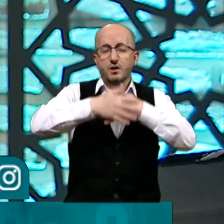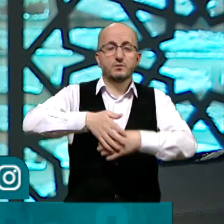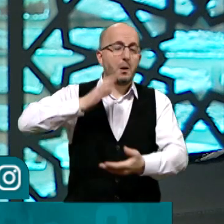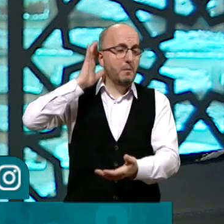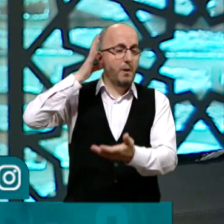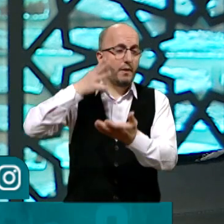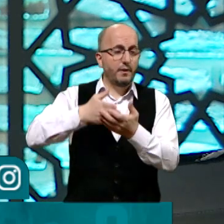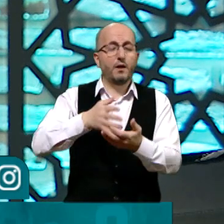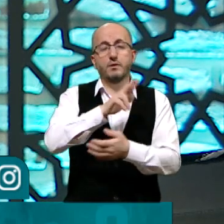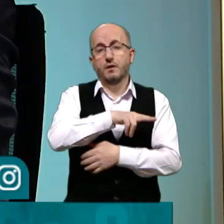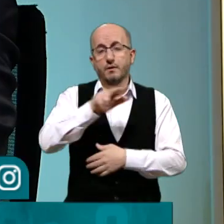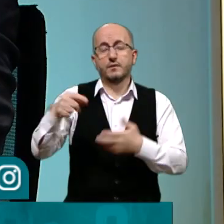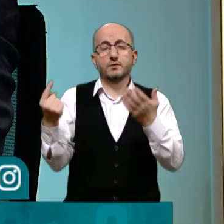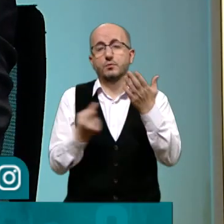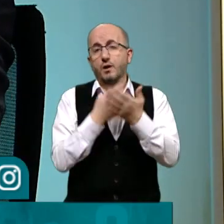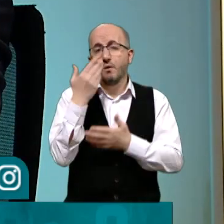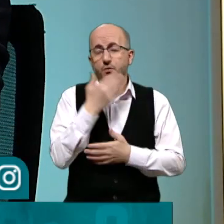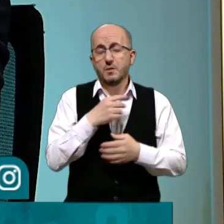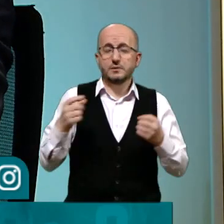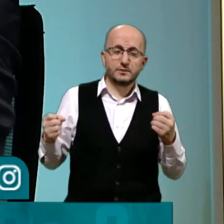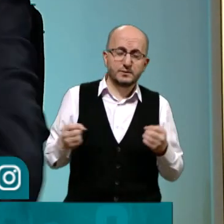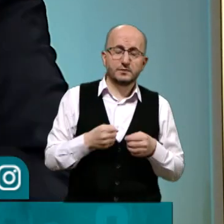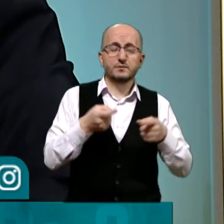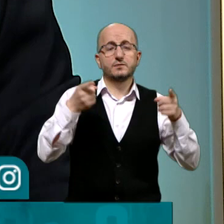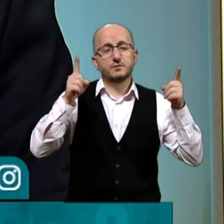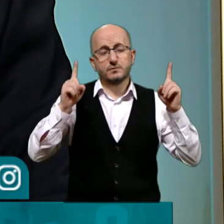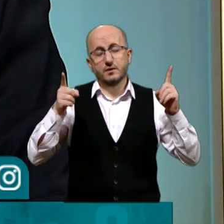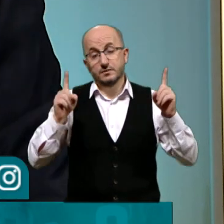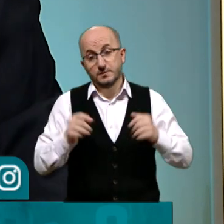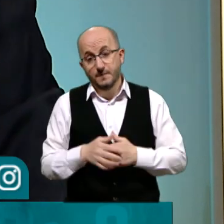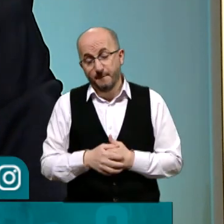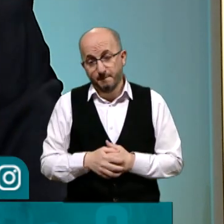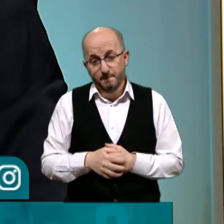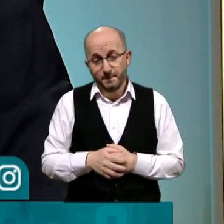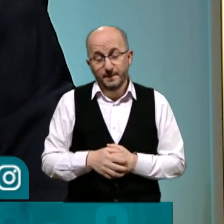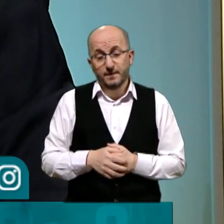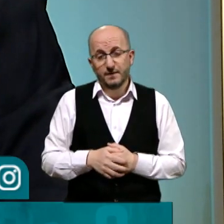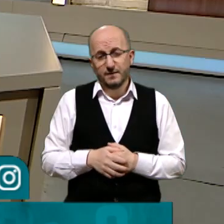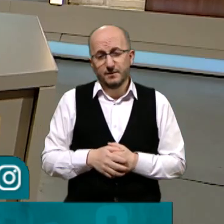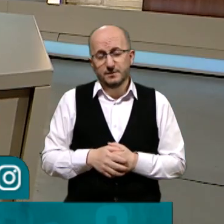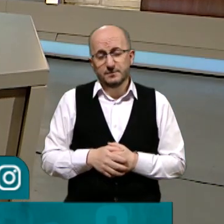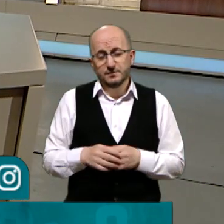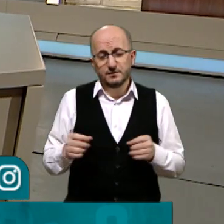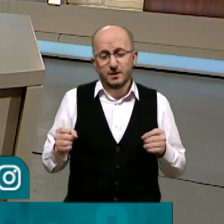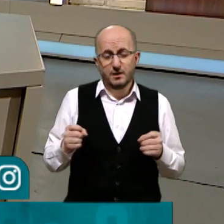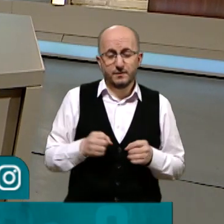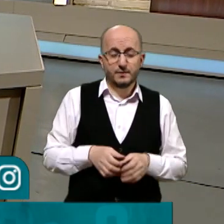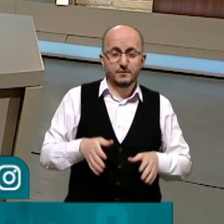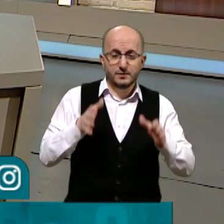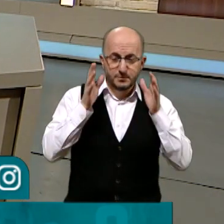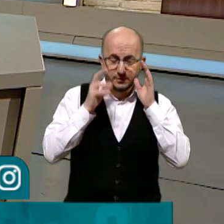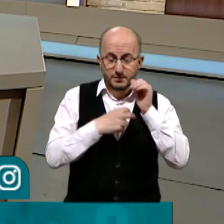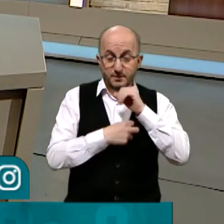ibadetler tarihtir Kur'an okumaktır zikirdir istiğfardır Evet peki Teravih namazı